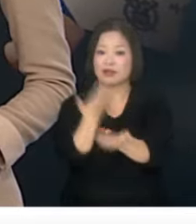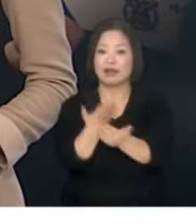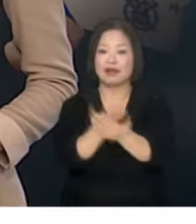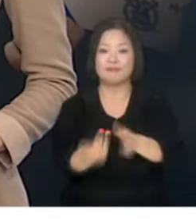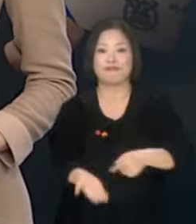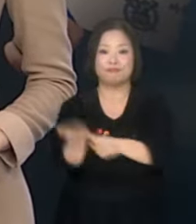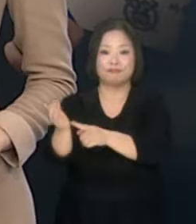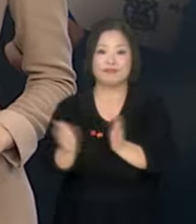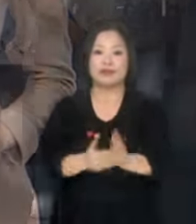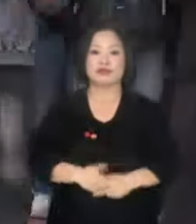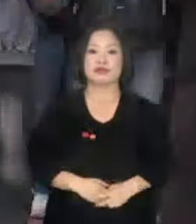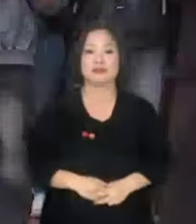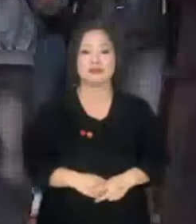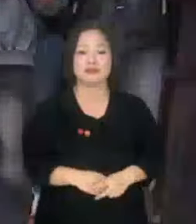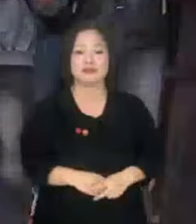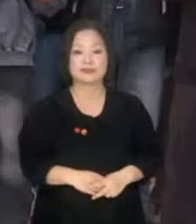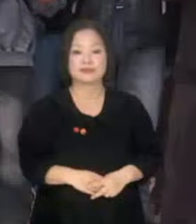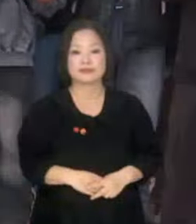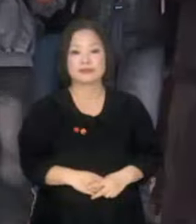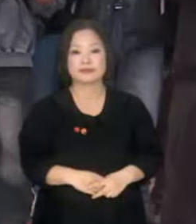기자입니다.